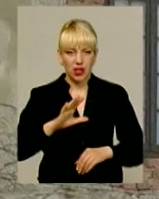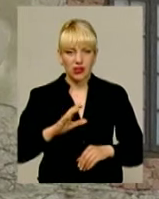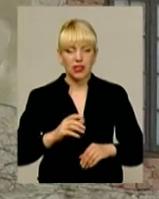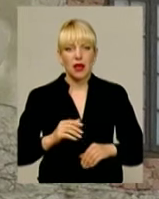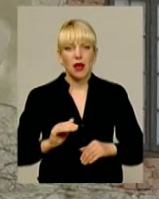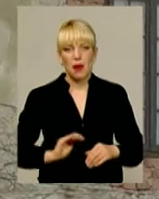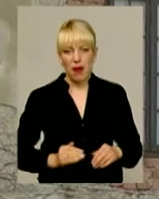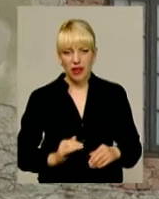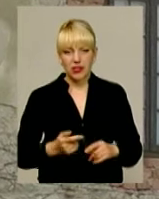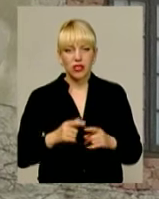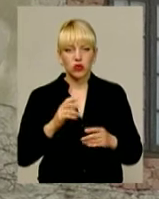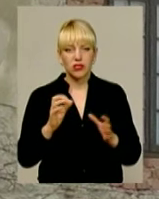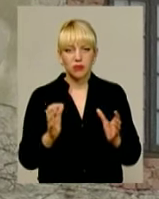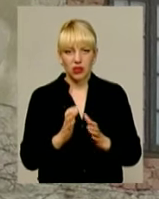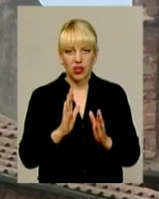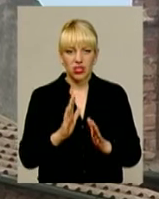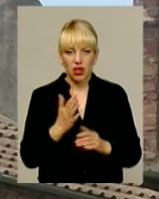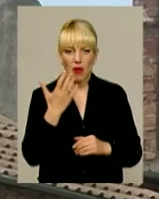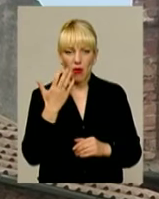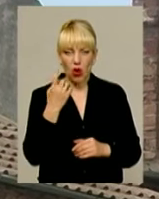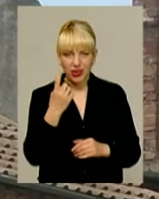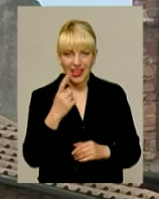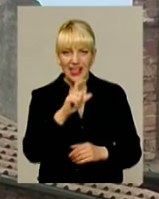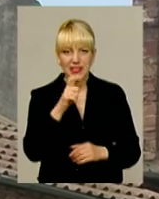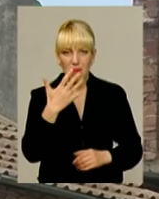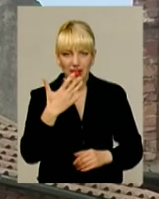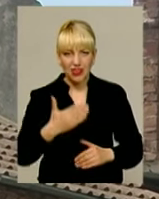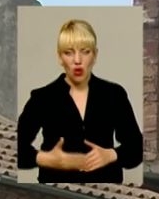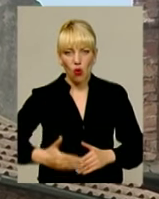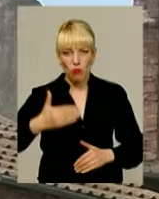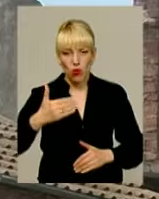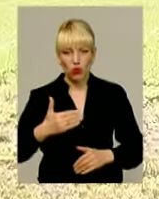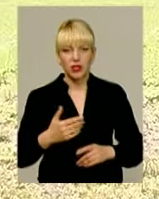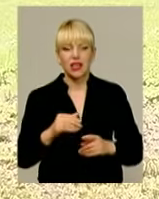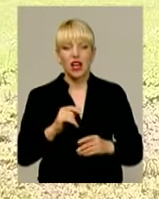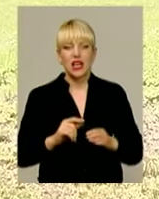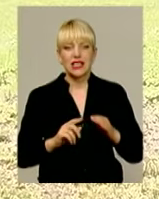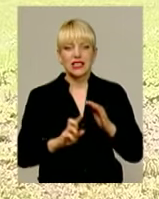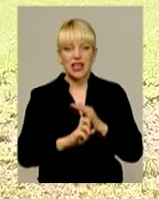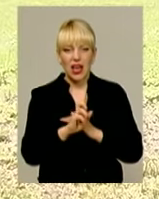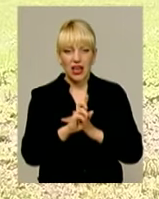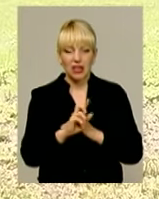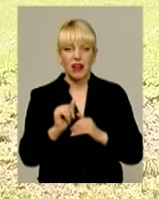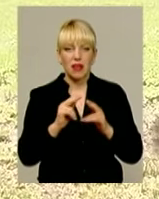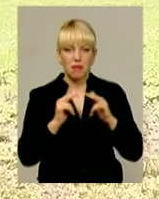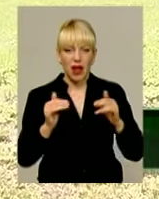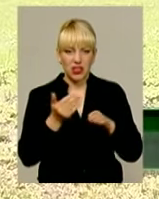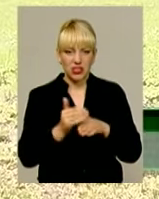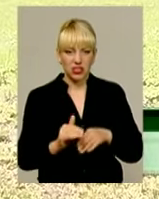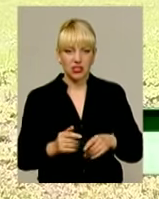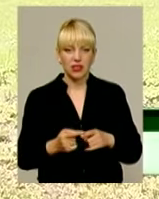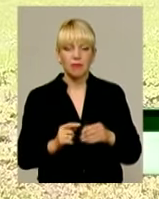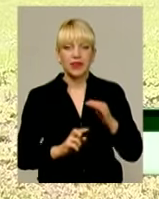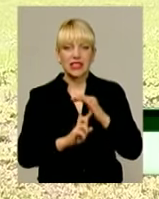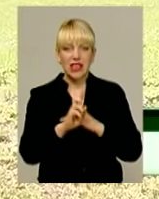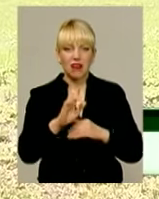до нашого часу збереглись лише одна з п'яти оборонних веж – родова церква, частина палацу. Замкова церква була першою кам'яною спорудою,